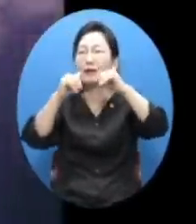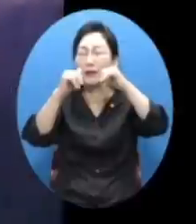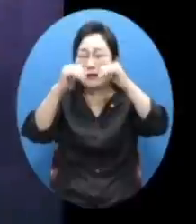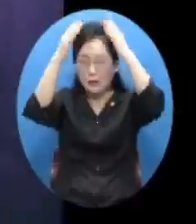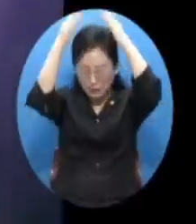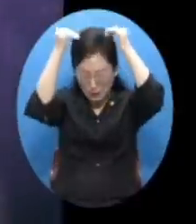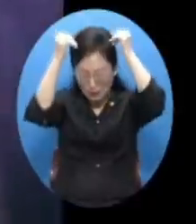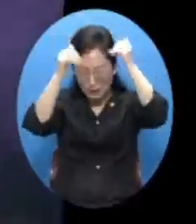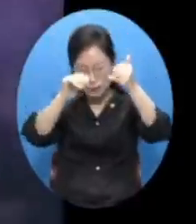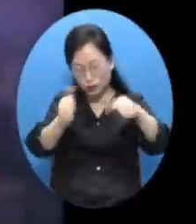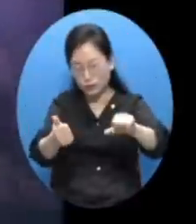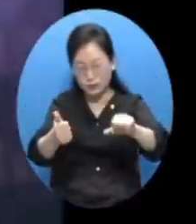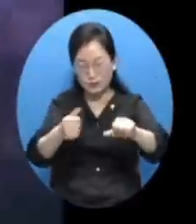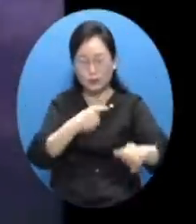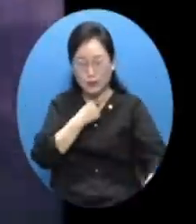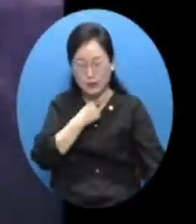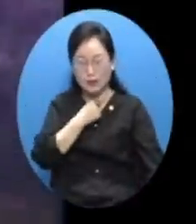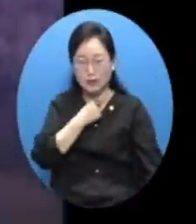죽었으면 좋겠다.